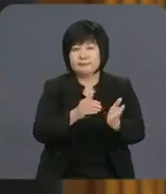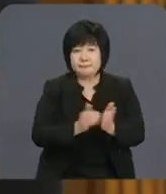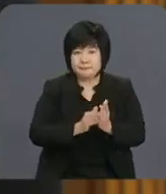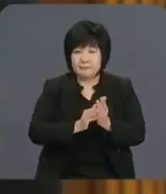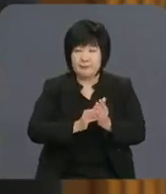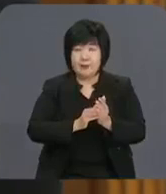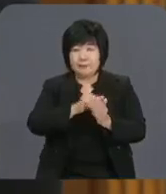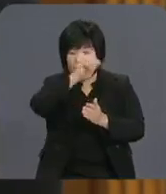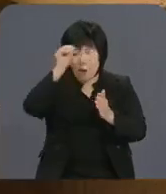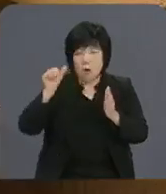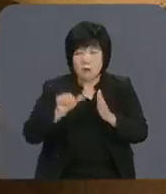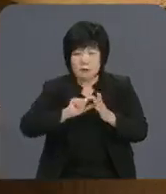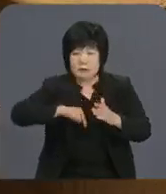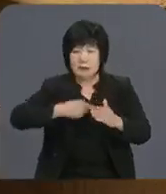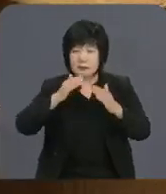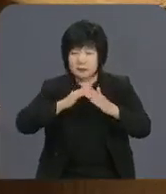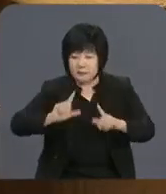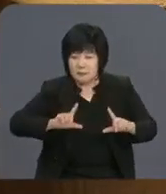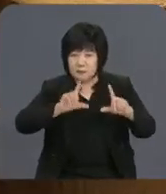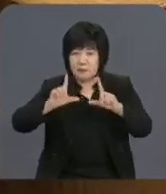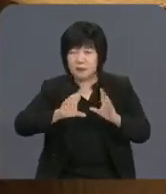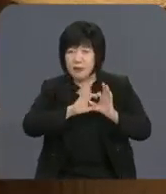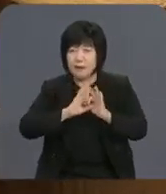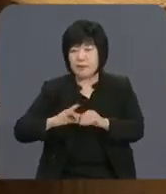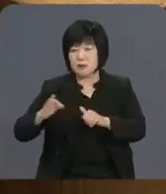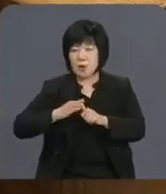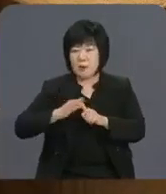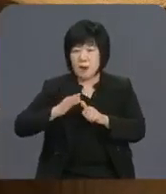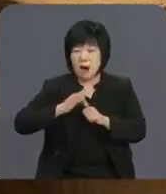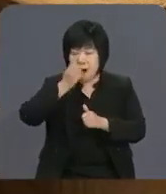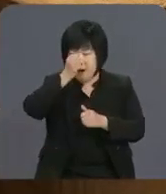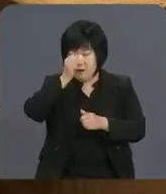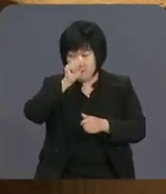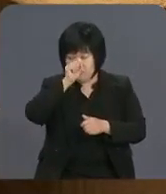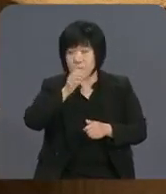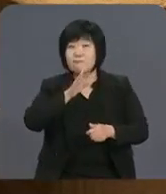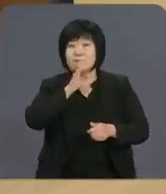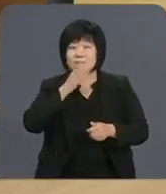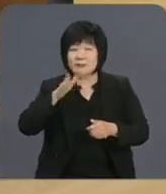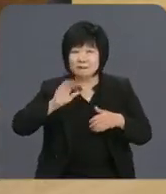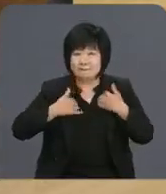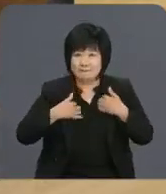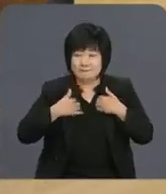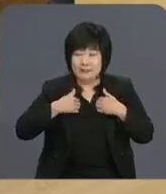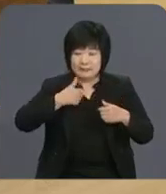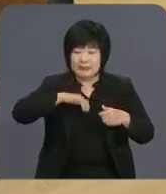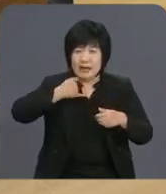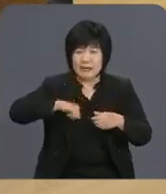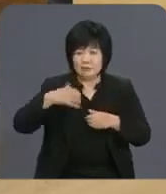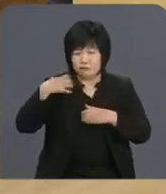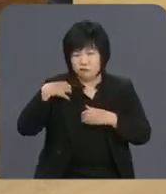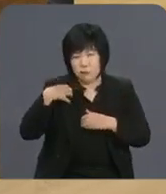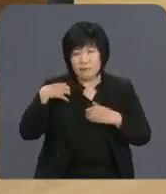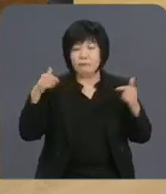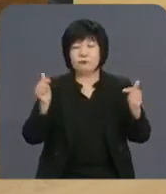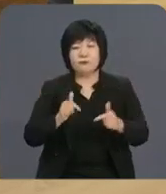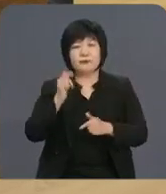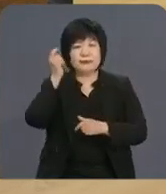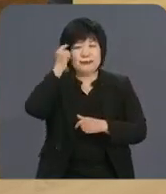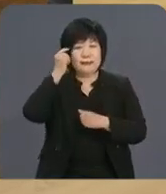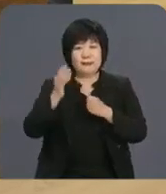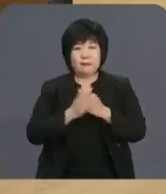평생 자기 집에 살면서 연금을 받을 수 있다는 것도 좋았지만 자식 한테도 부담을 덜어주는 일이라는 생각에